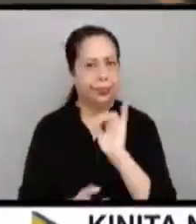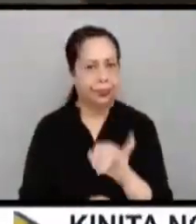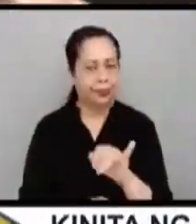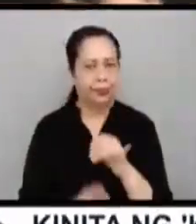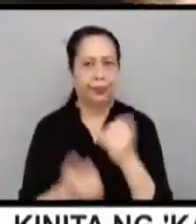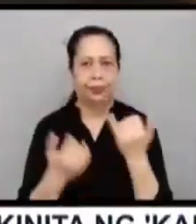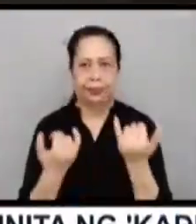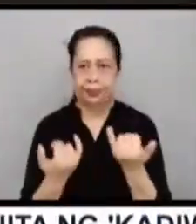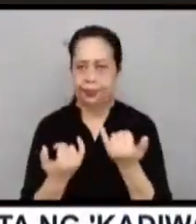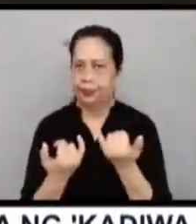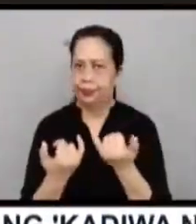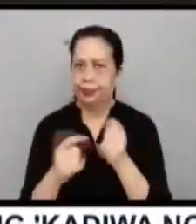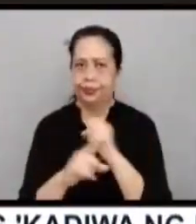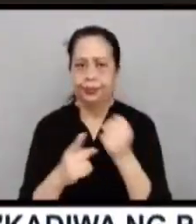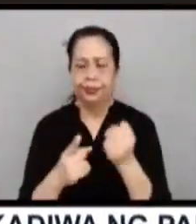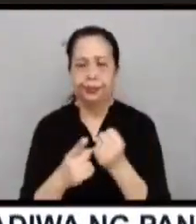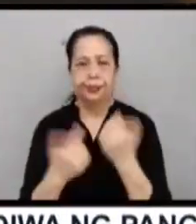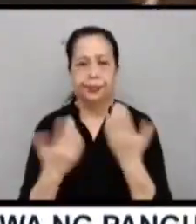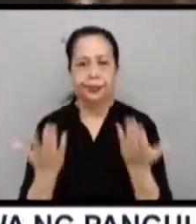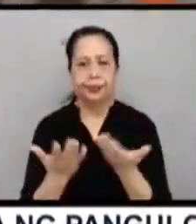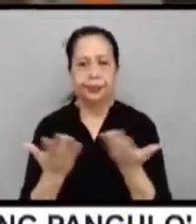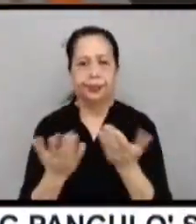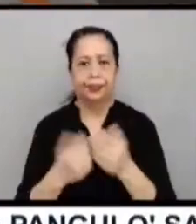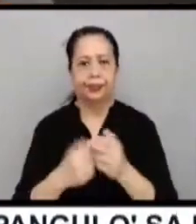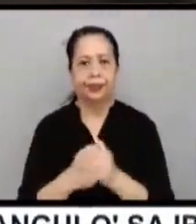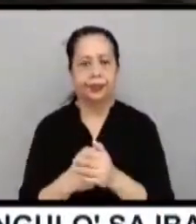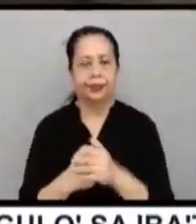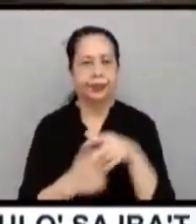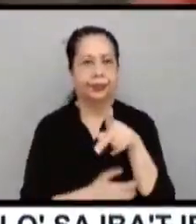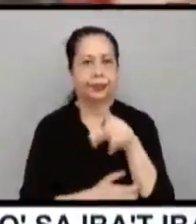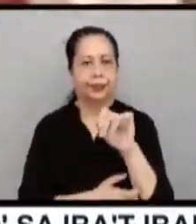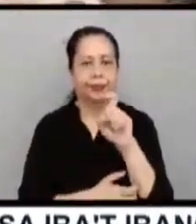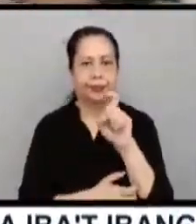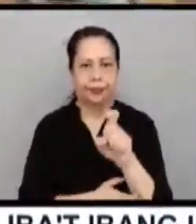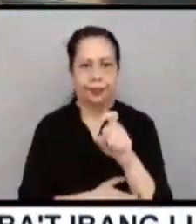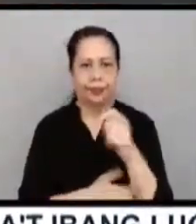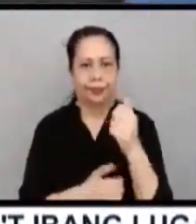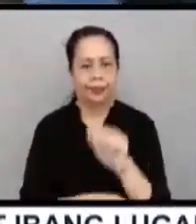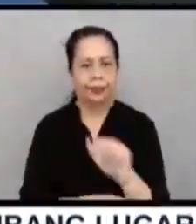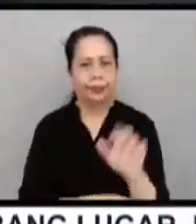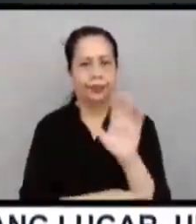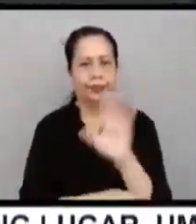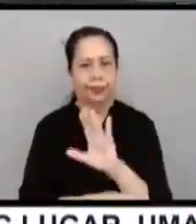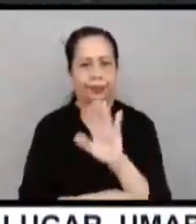ang sitwasyon dito sa PITX ngayong araw